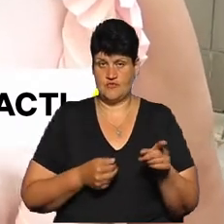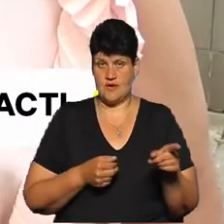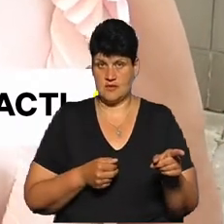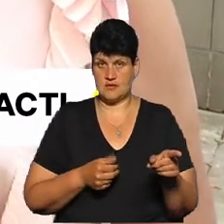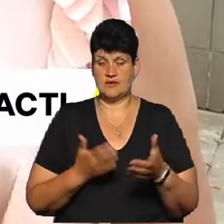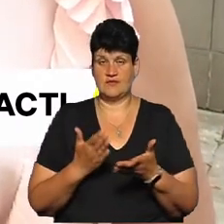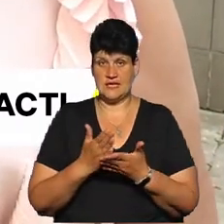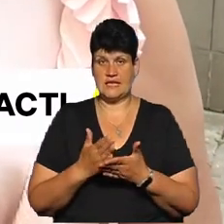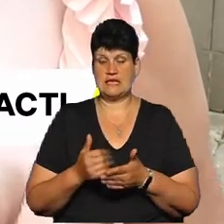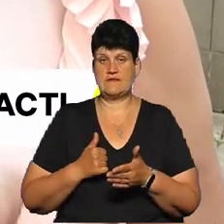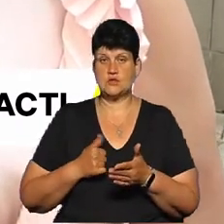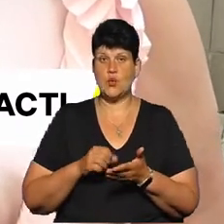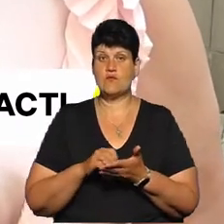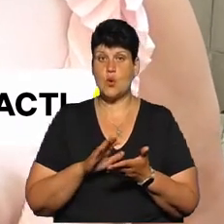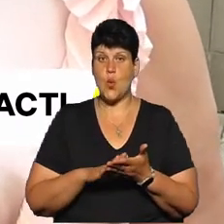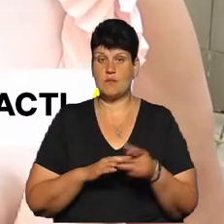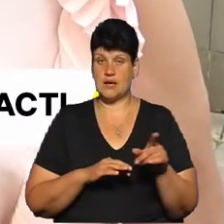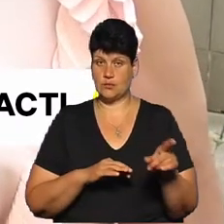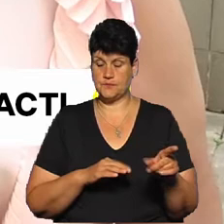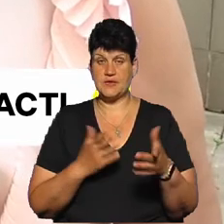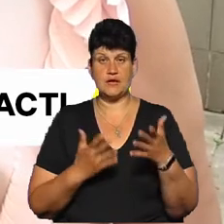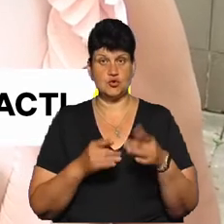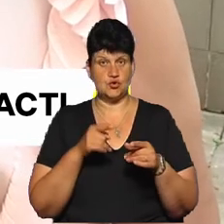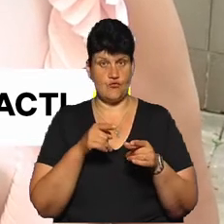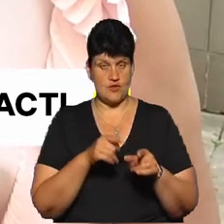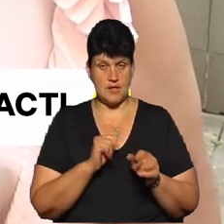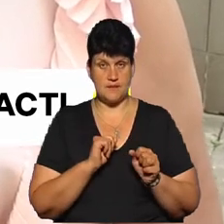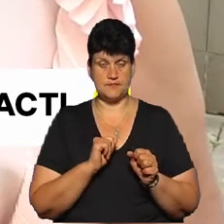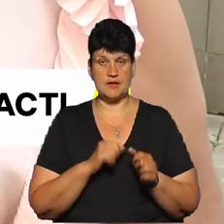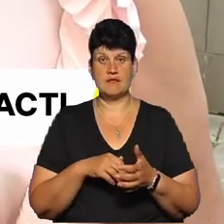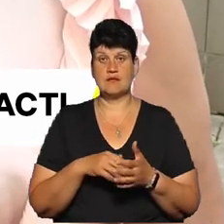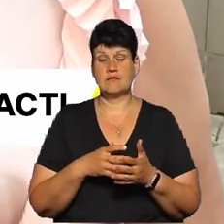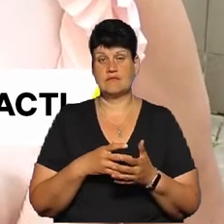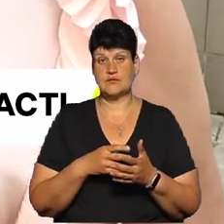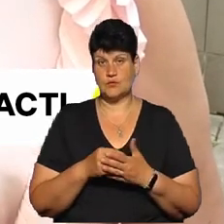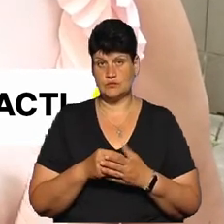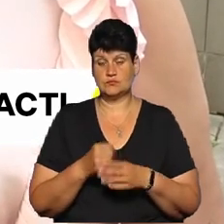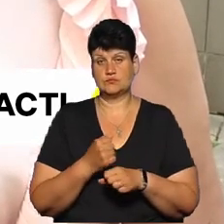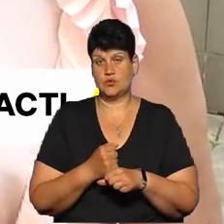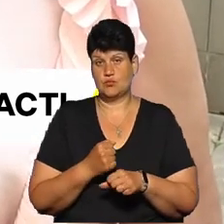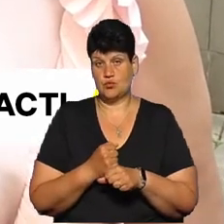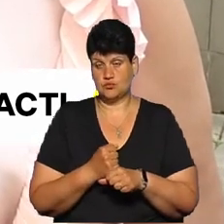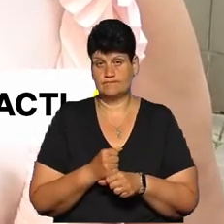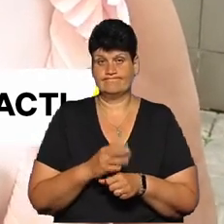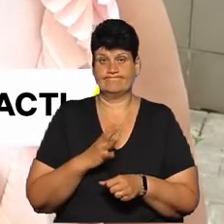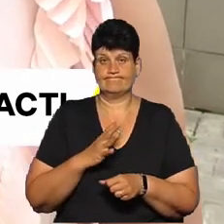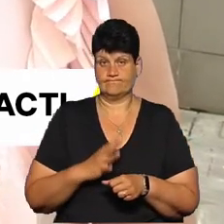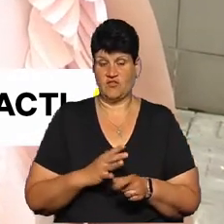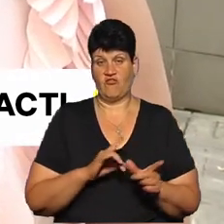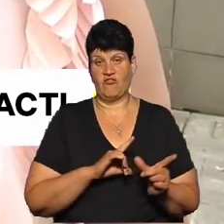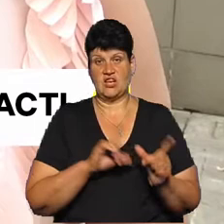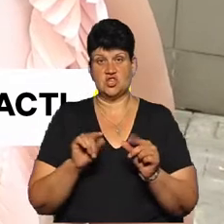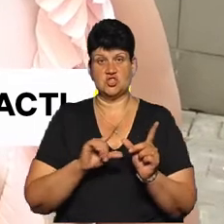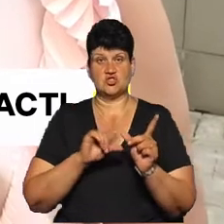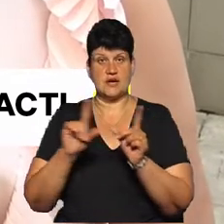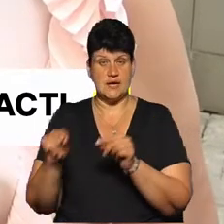військовому обліку. Якщо вона по роду своєї трудової діяльності вимушена переїжджати з місця на місце,